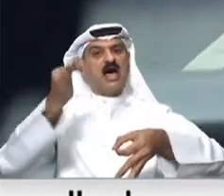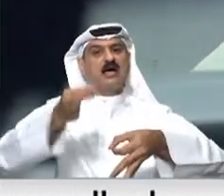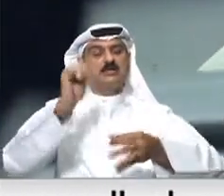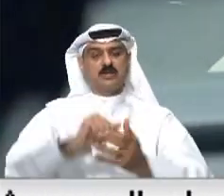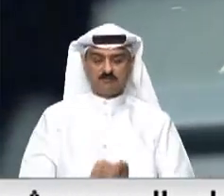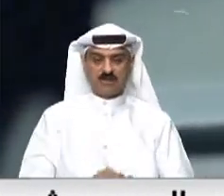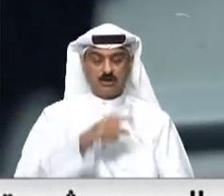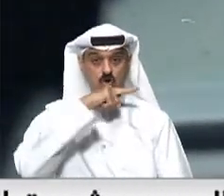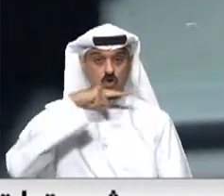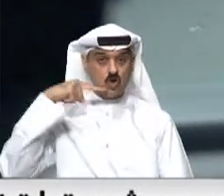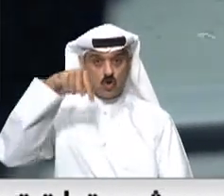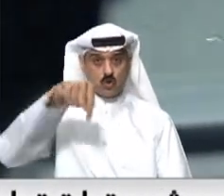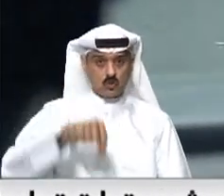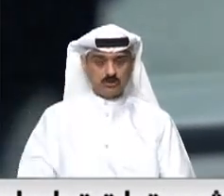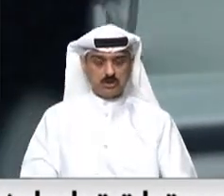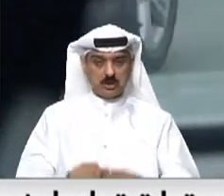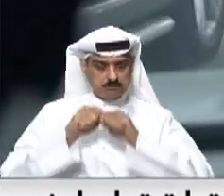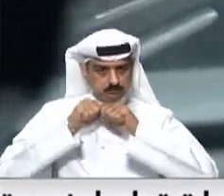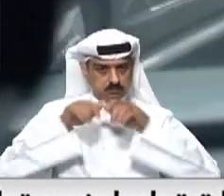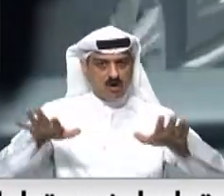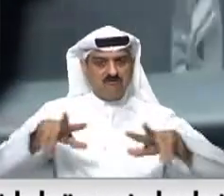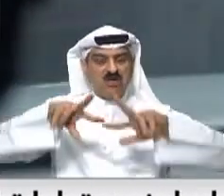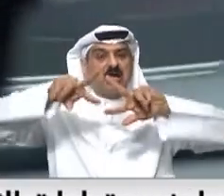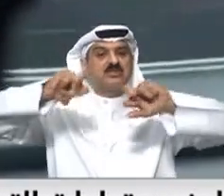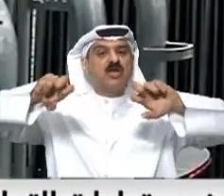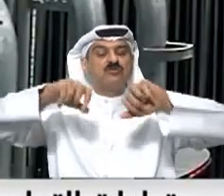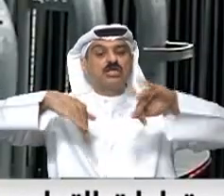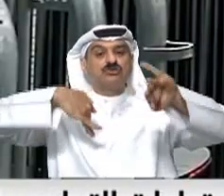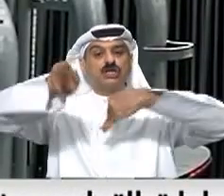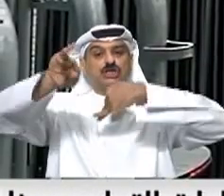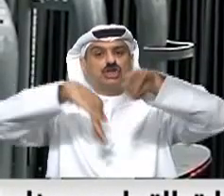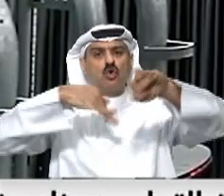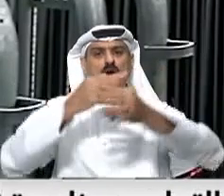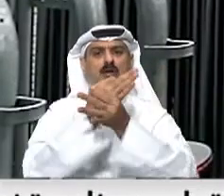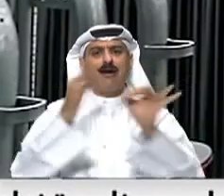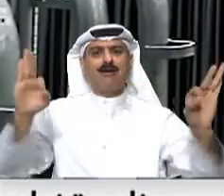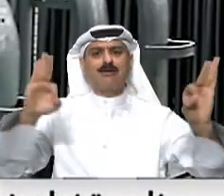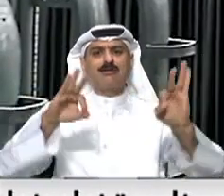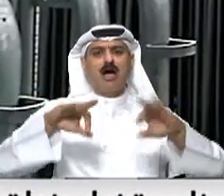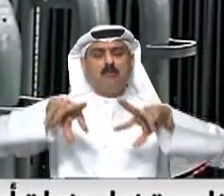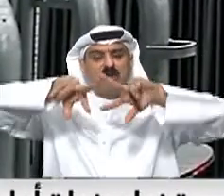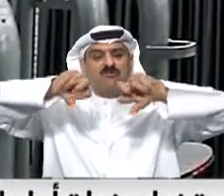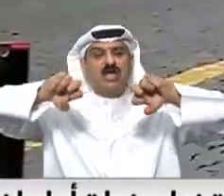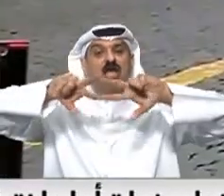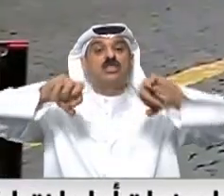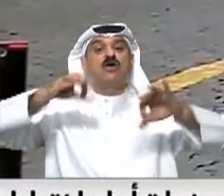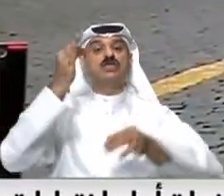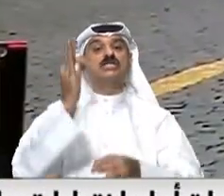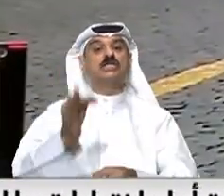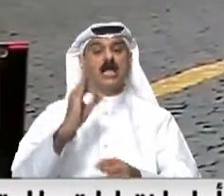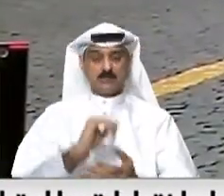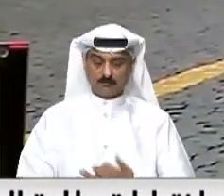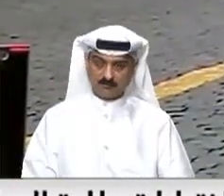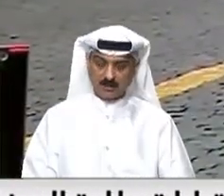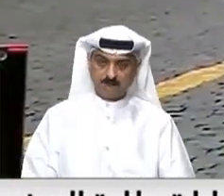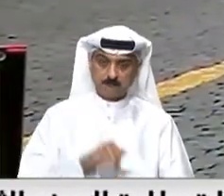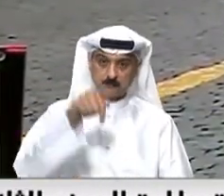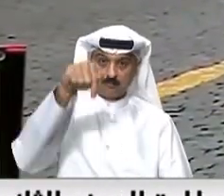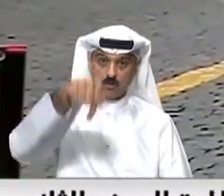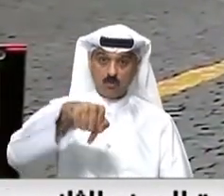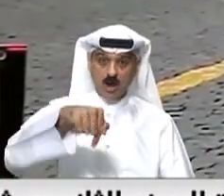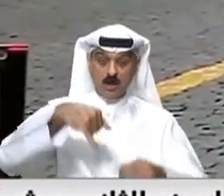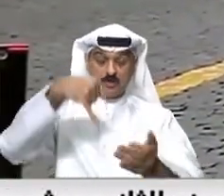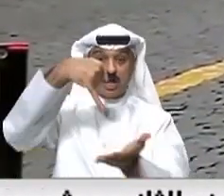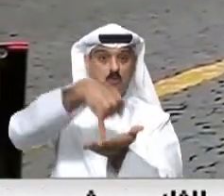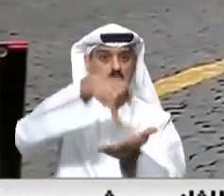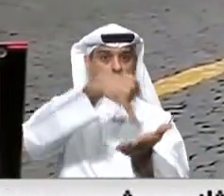موسكو نشر نقاط تفتيش عسكرية، وأعلنت فرض نظام مكافحة الإرهاب في موسكو وروست وورونش، ووضعت تلك المدن